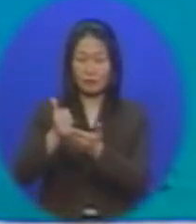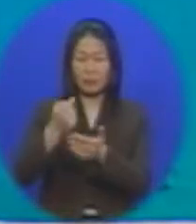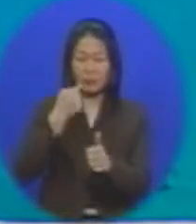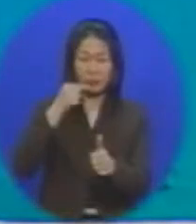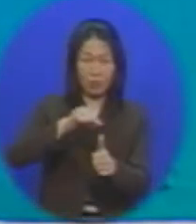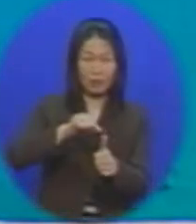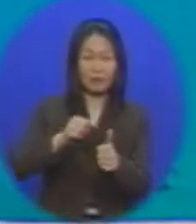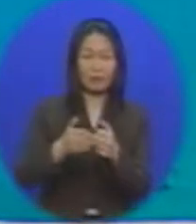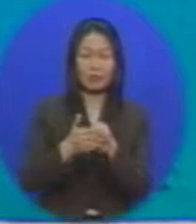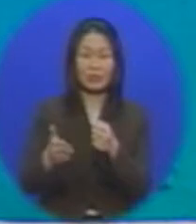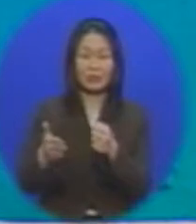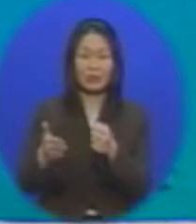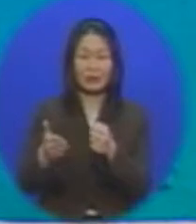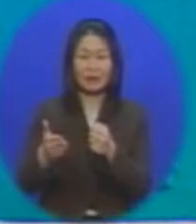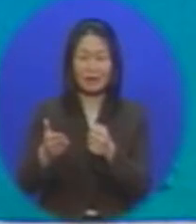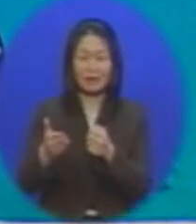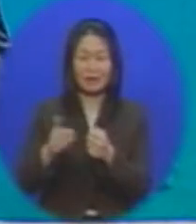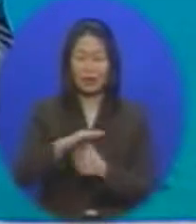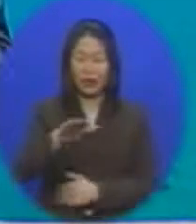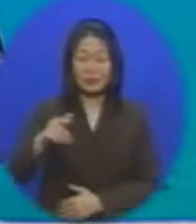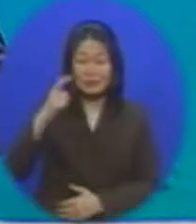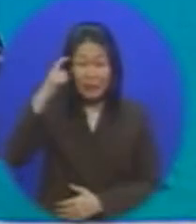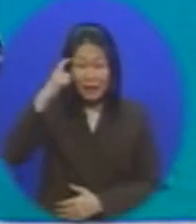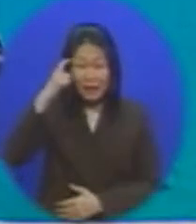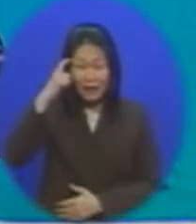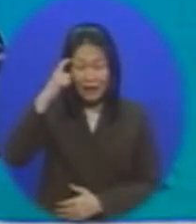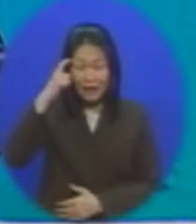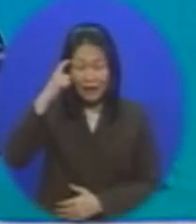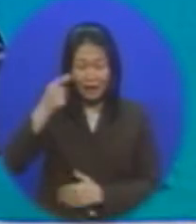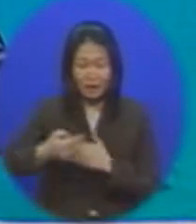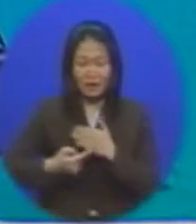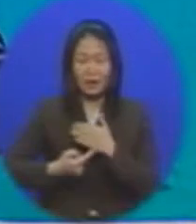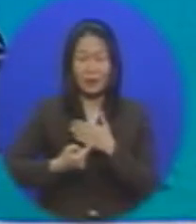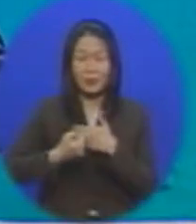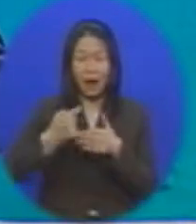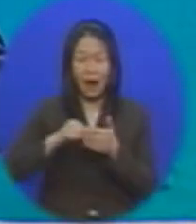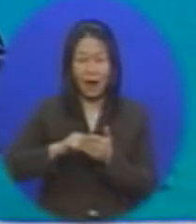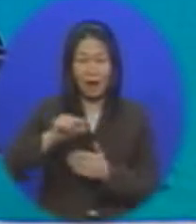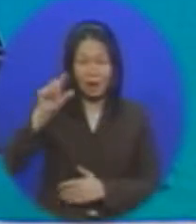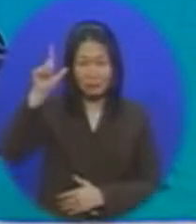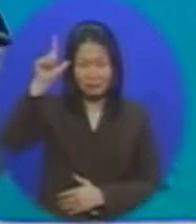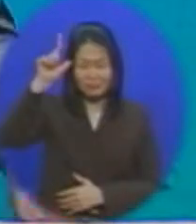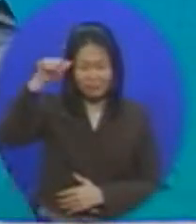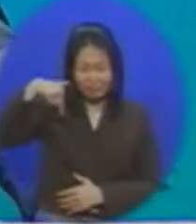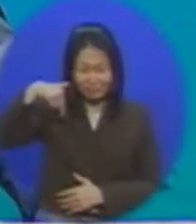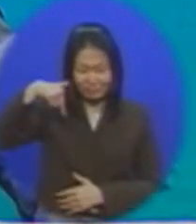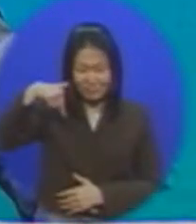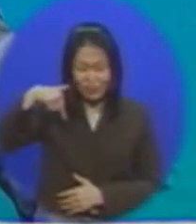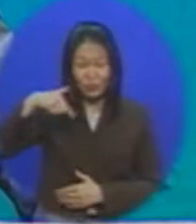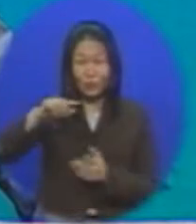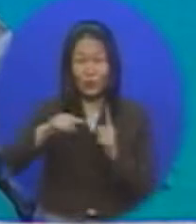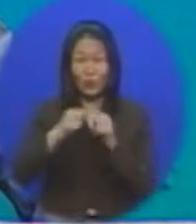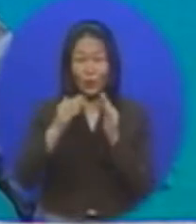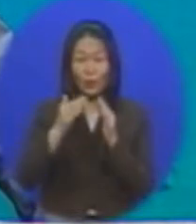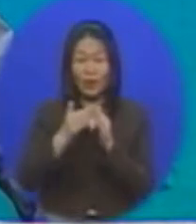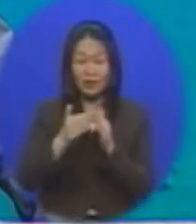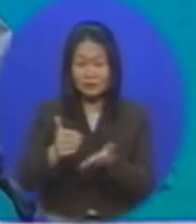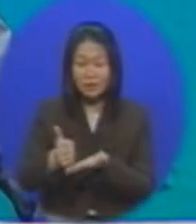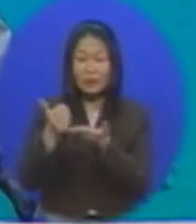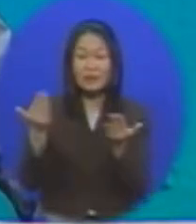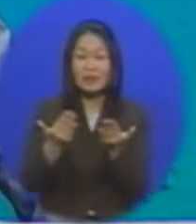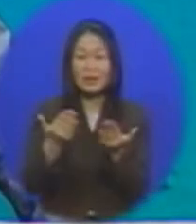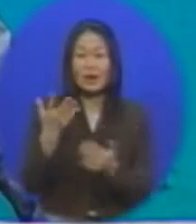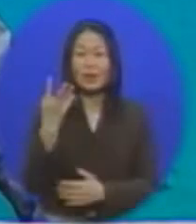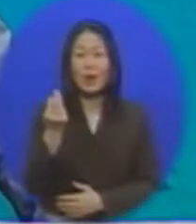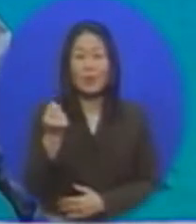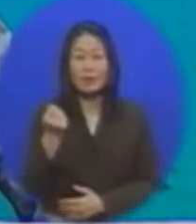하시니까 여러분의 생각과 마음을 꺾고 그렇게 교회를 위해서 섬 계셨던 일이 몇 번이라